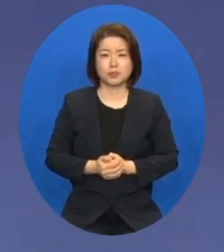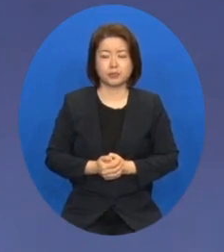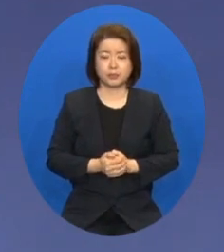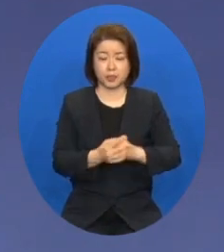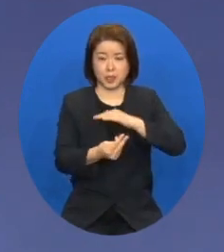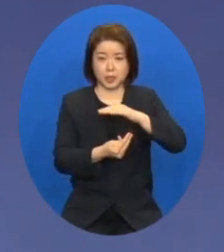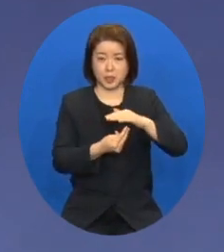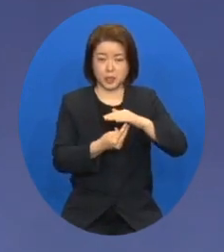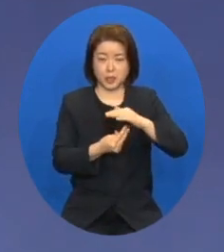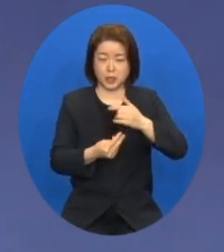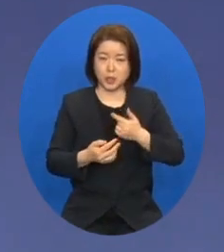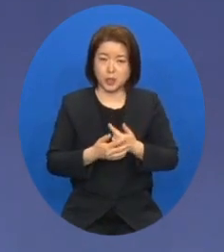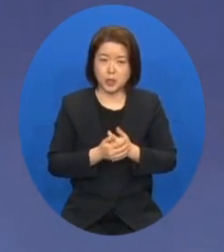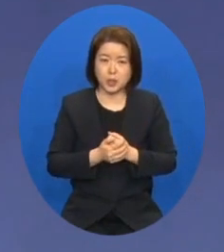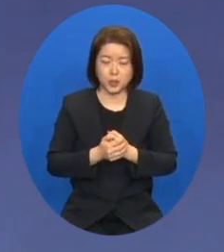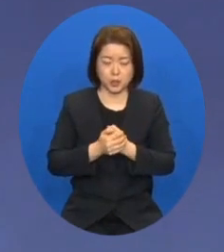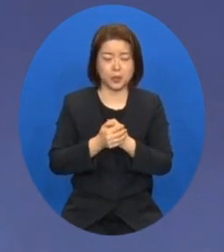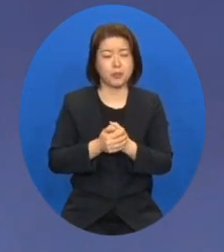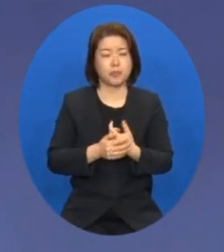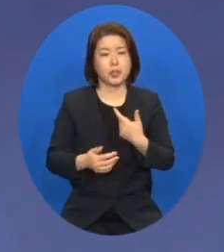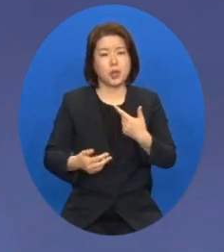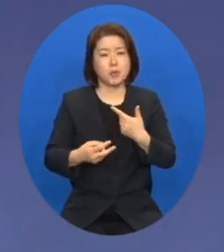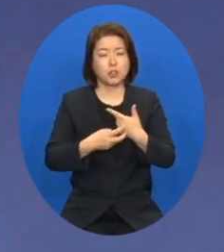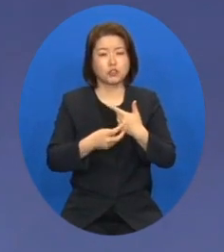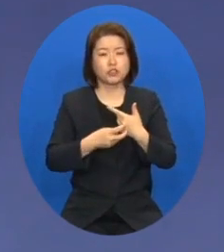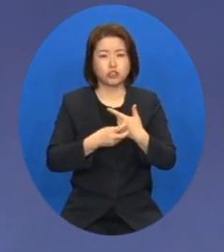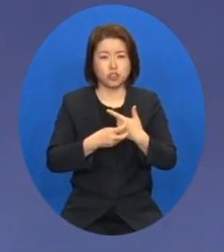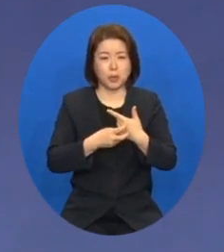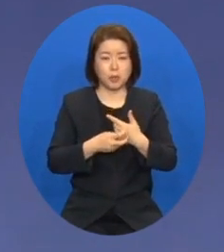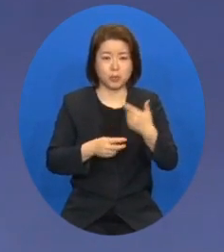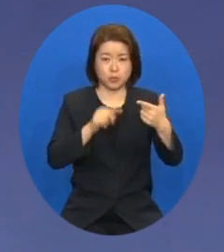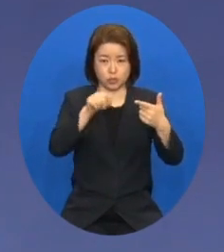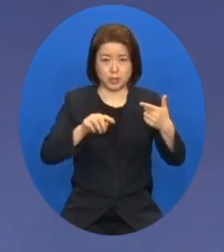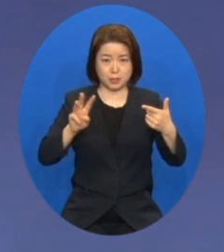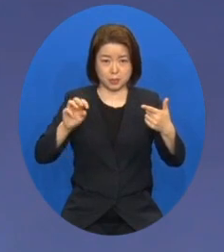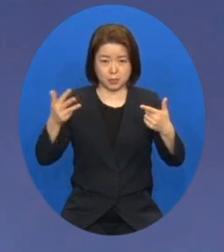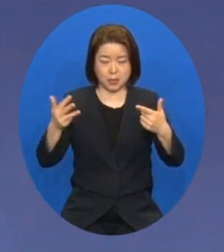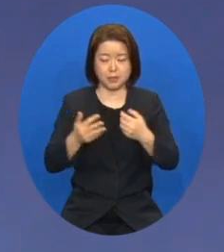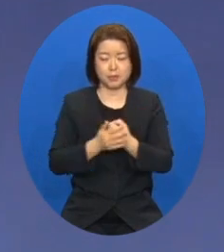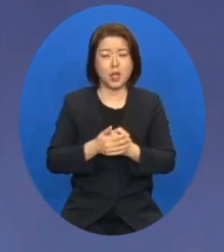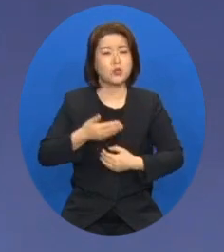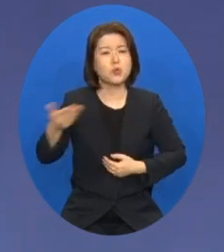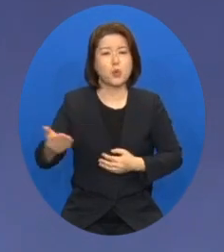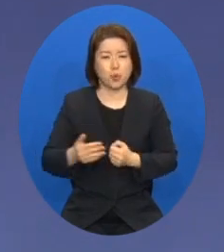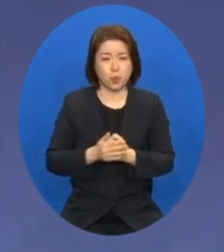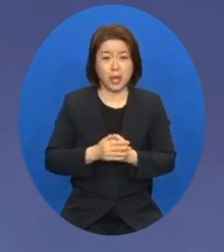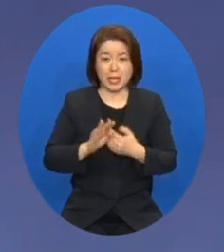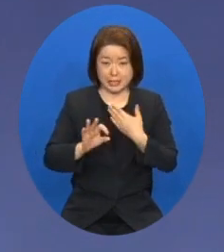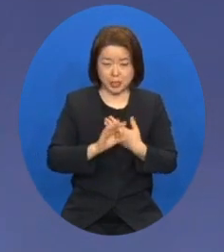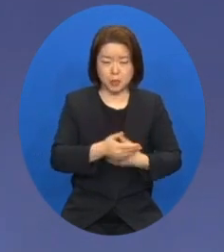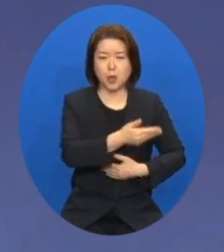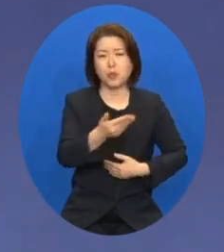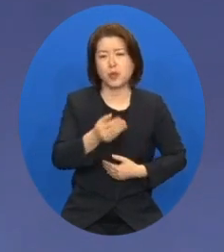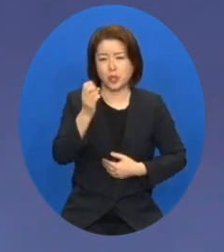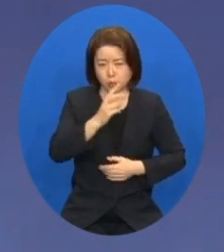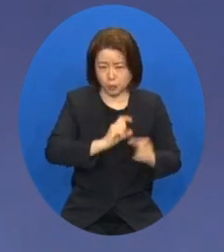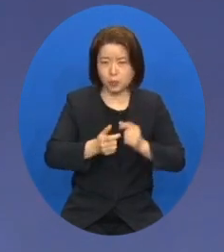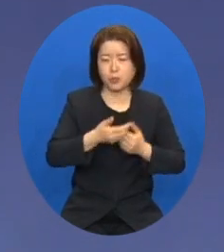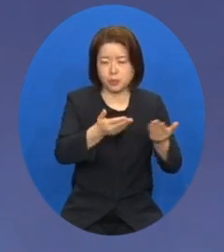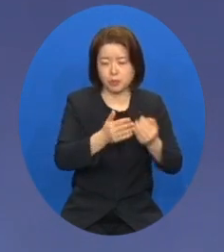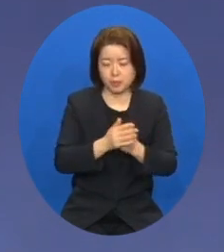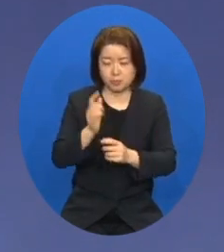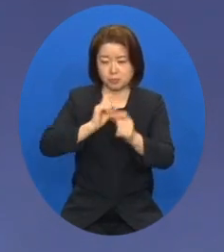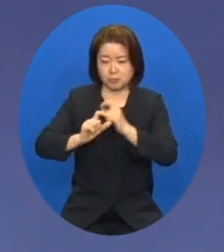누가복음 6장 38 자리에서 이렇게 말씀하십니다 주라 그리하면 너희에게 줄 것이니 곧 후히 되어